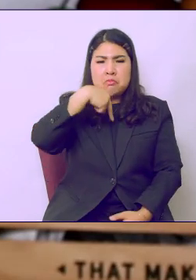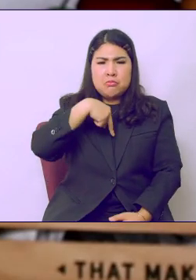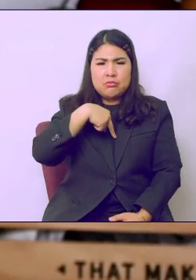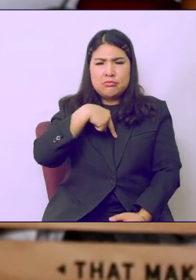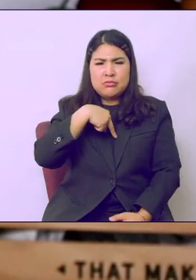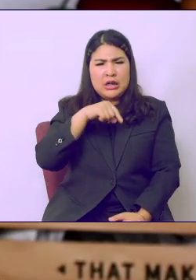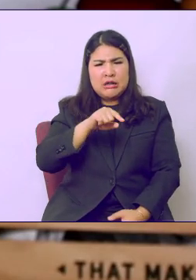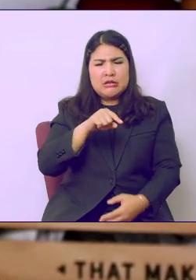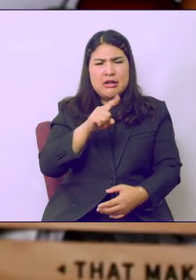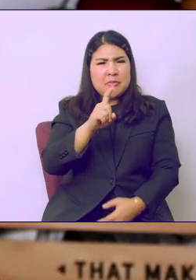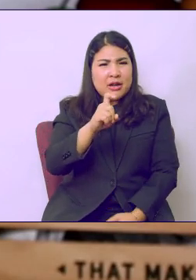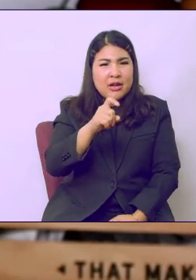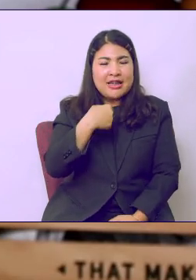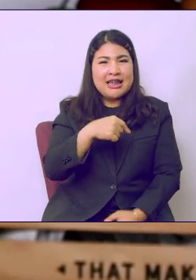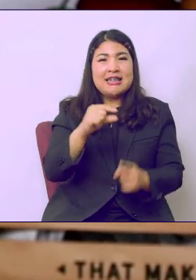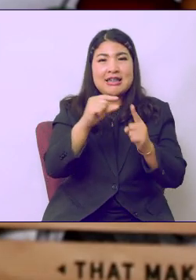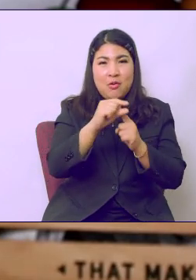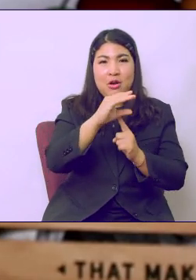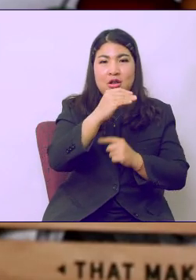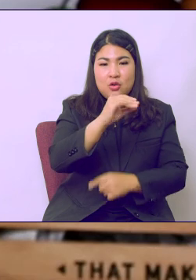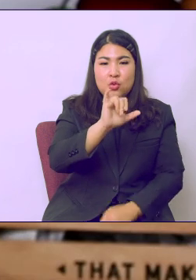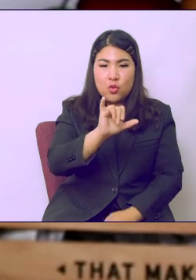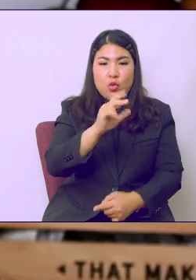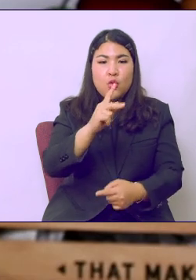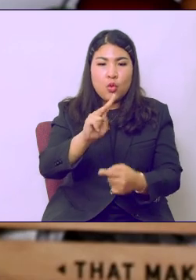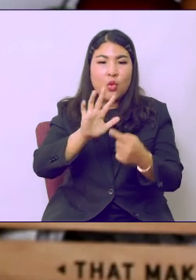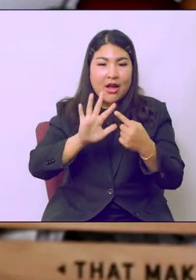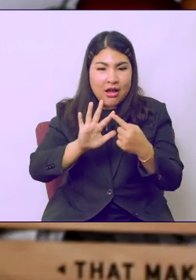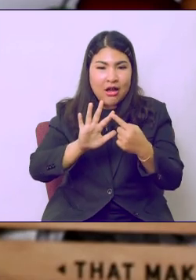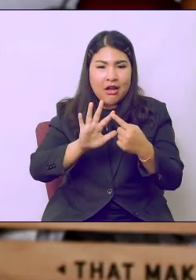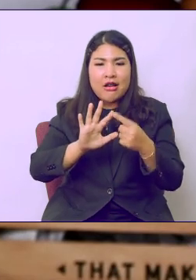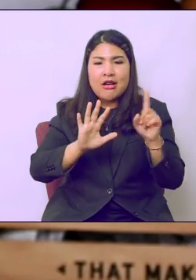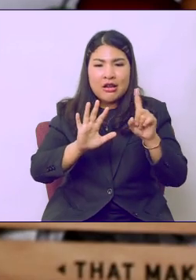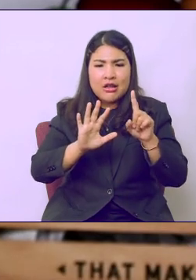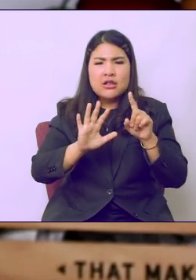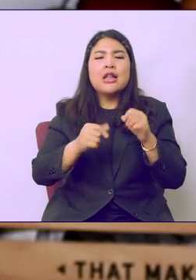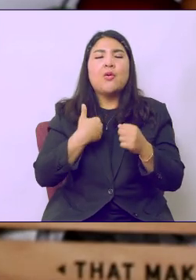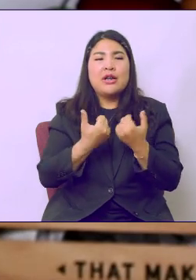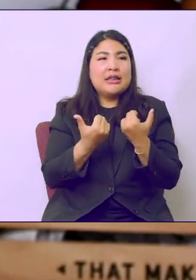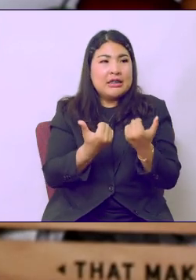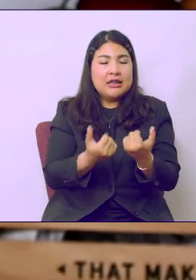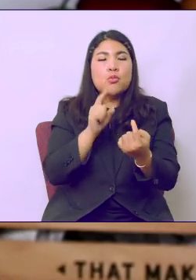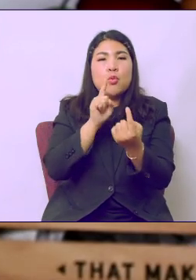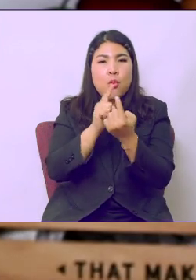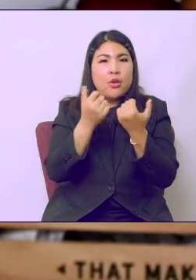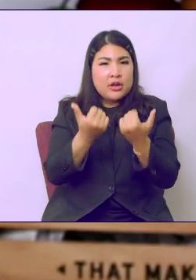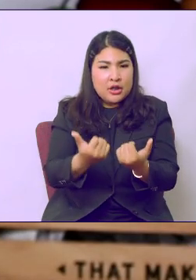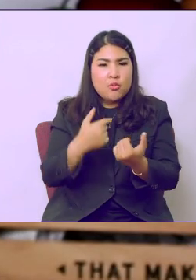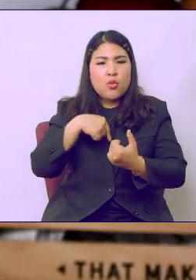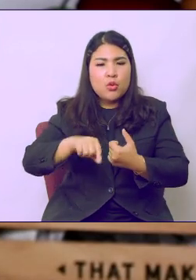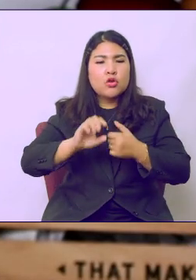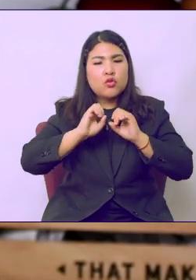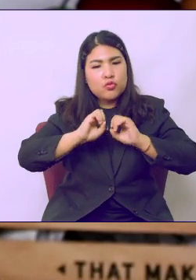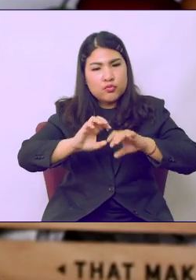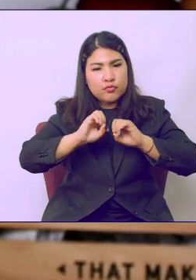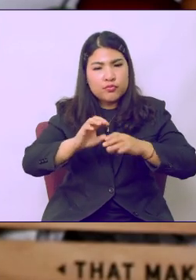ไม่ได้เรียกว่าโยคะมั้ยนะครับก็ยังเรียกอยู่นะนะครับเพราะว่าผมถึงบอกไงว่าอ่ะอย่างเคสเนี้ยที่ผมเจอวันเนี้ยเป็นผมมาต้องซิงโคไนส์ให้